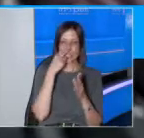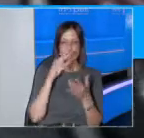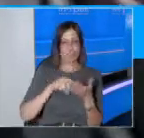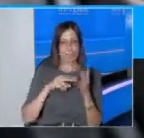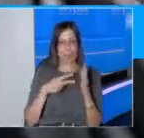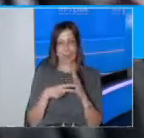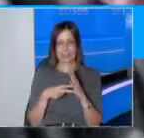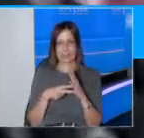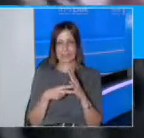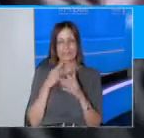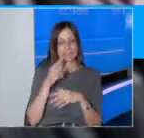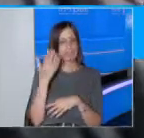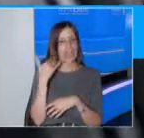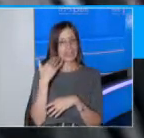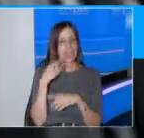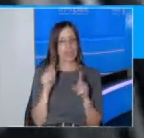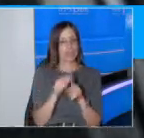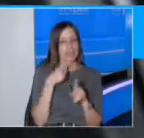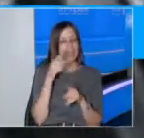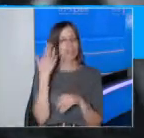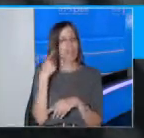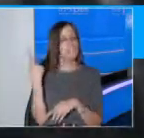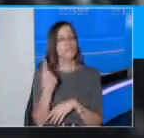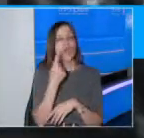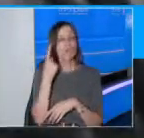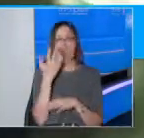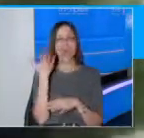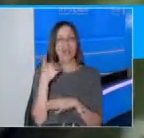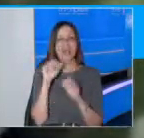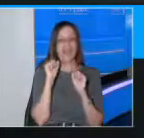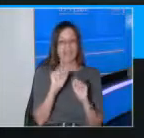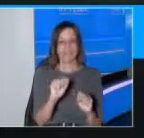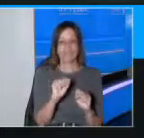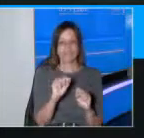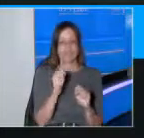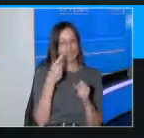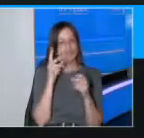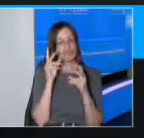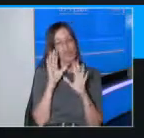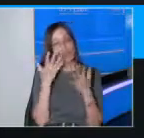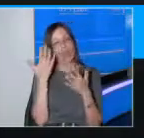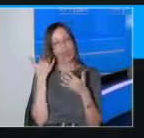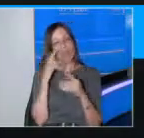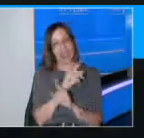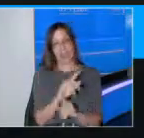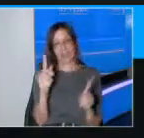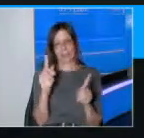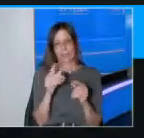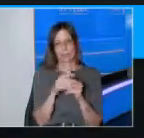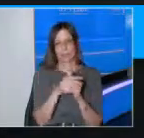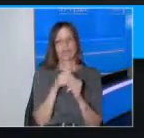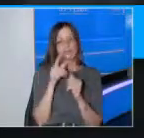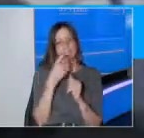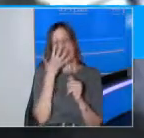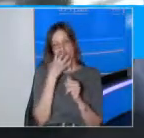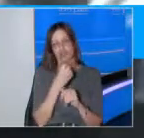פוליטי. היא הייתה, כמו שאני אומרת, היא הייתה בודדה, לא היה לה גב שאולי היה לאחרים.